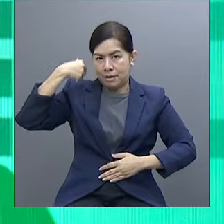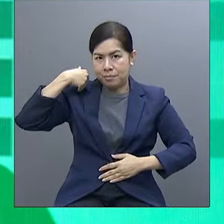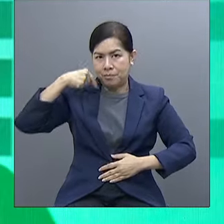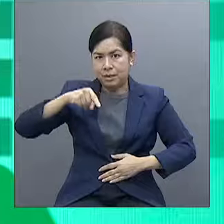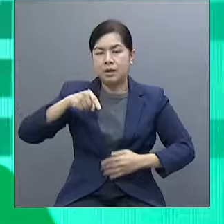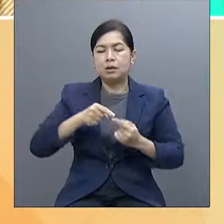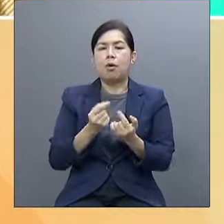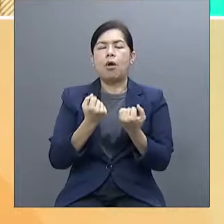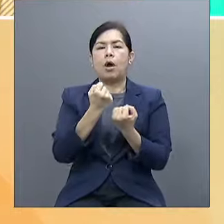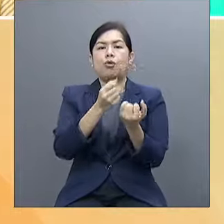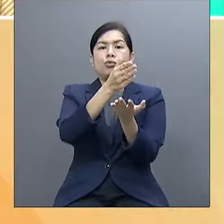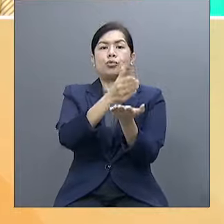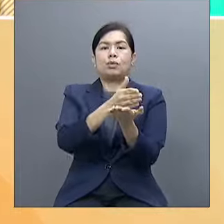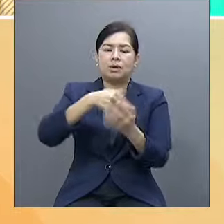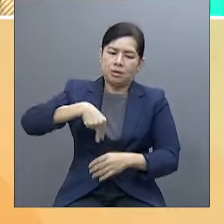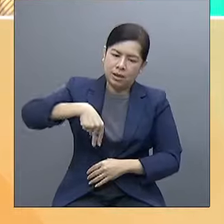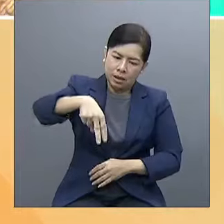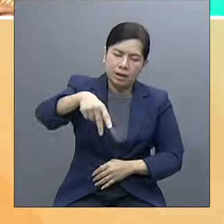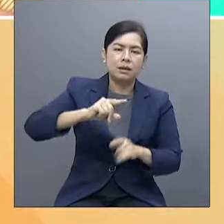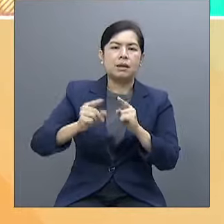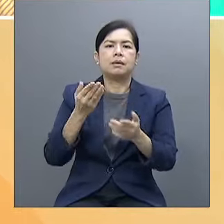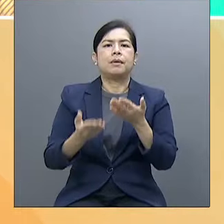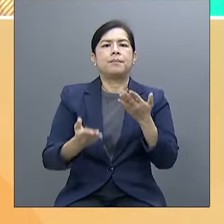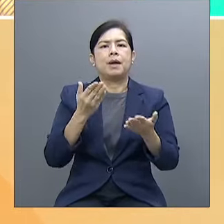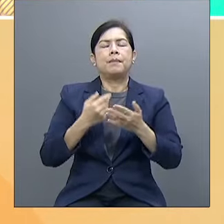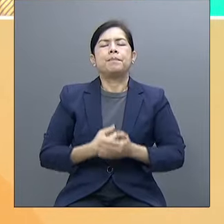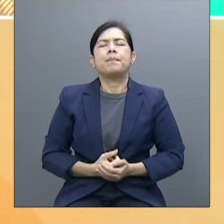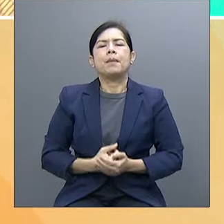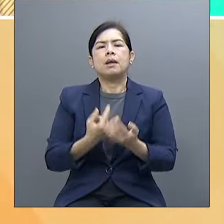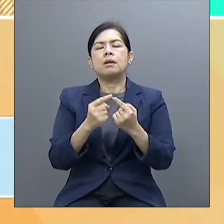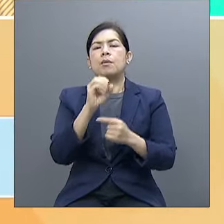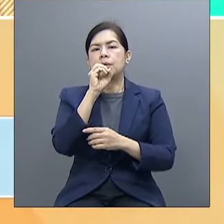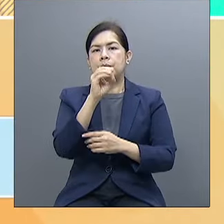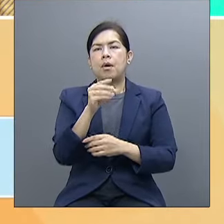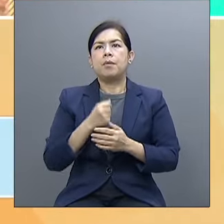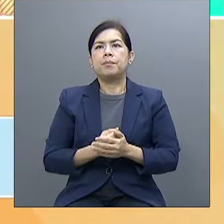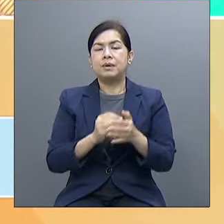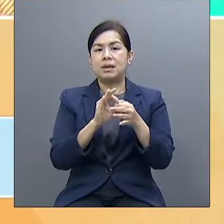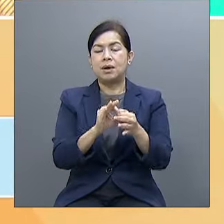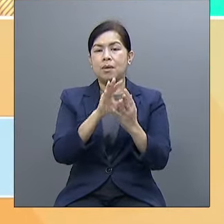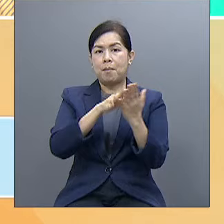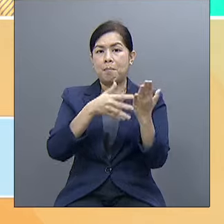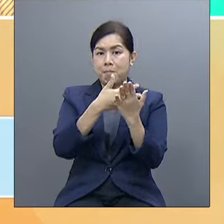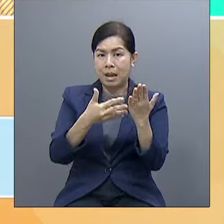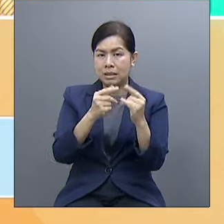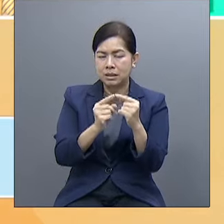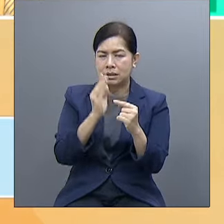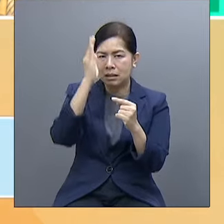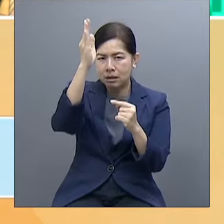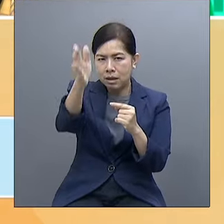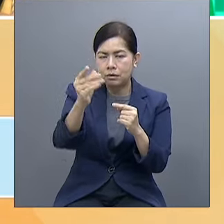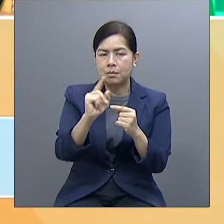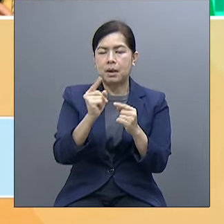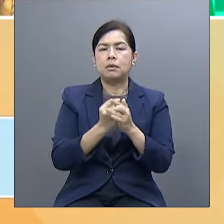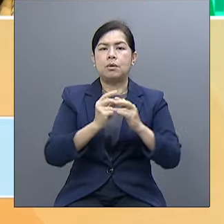ทางโรงเรียนสามารถที่จะไปได้เราก็ทำนะครับแต่ถ้าอย่างที่บอกนะครับว่าในระยะยาวที่เราอยากจะทำนั่นก็คือว่าทางก